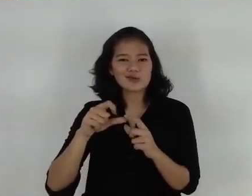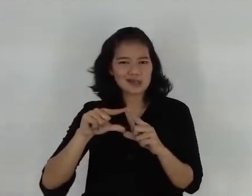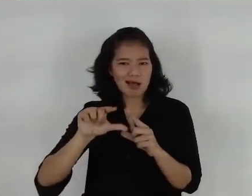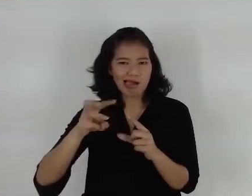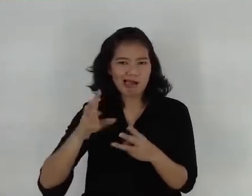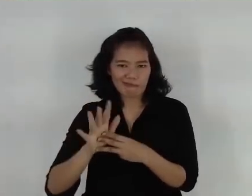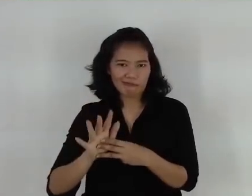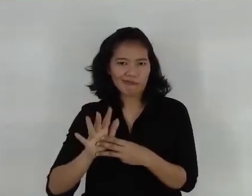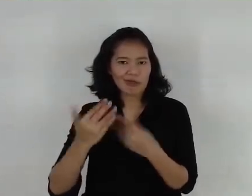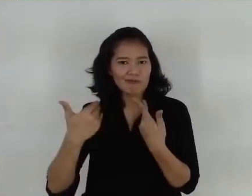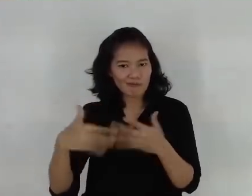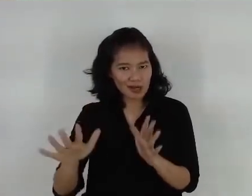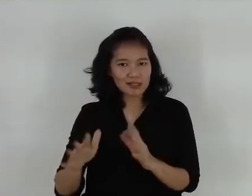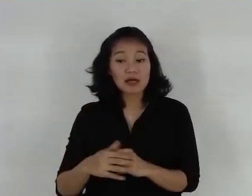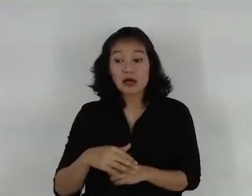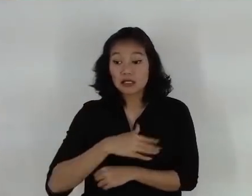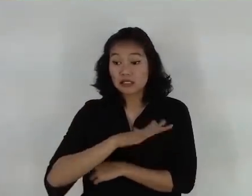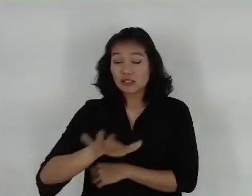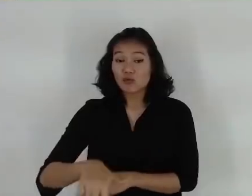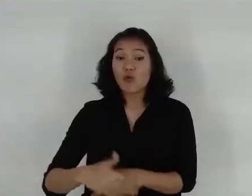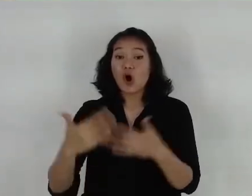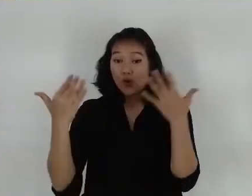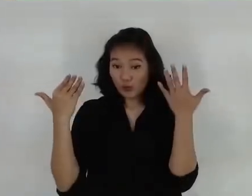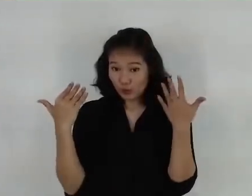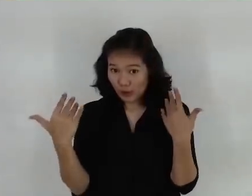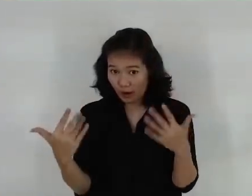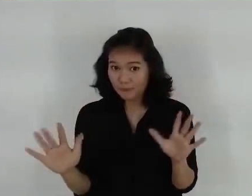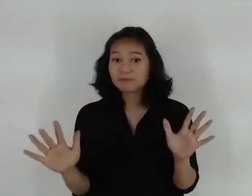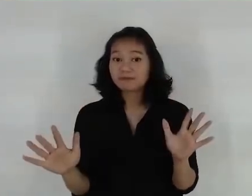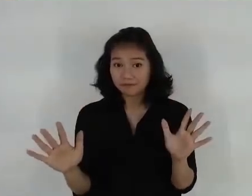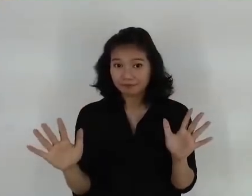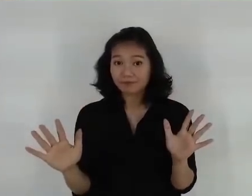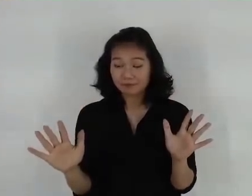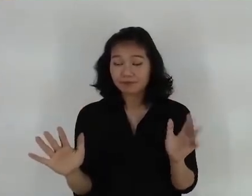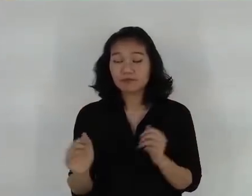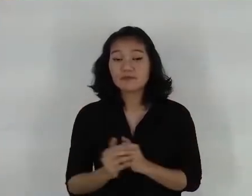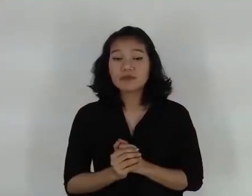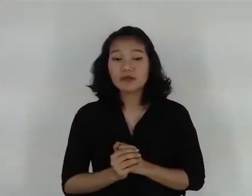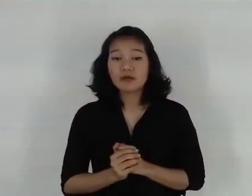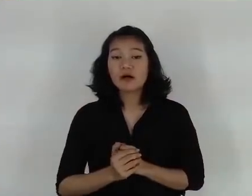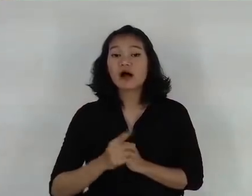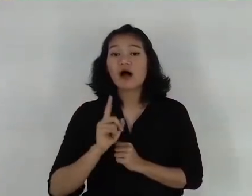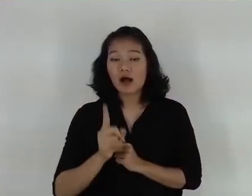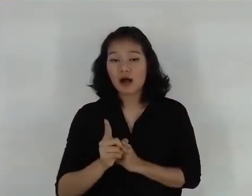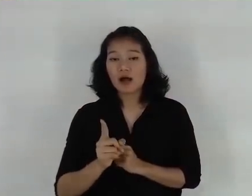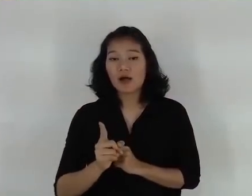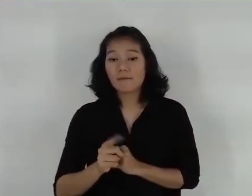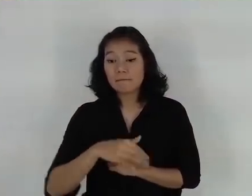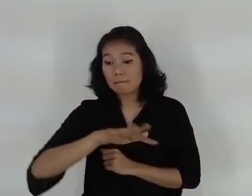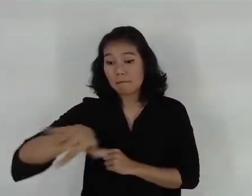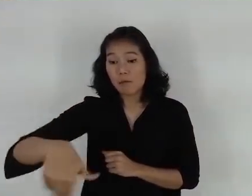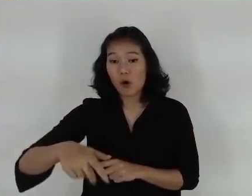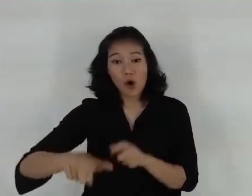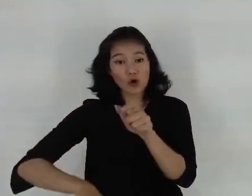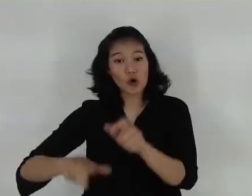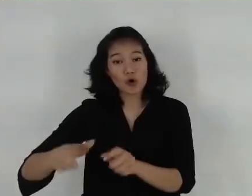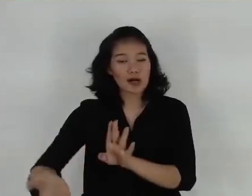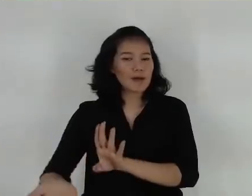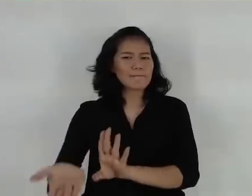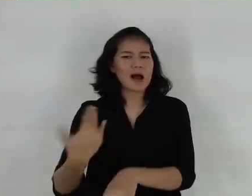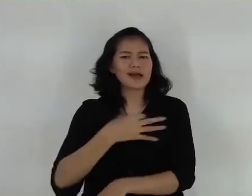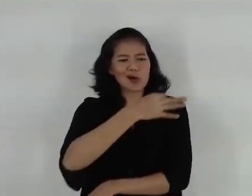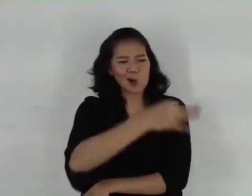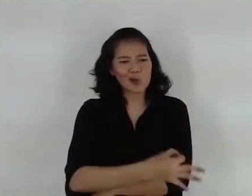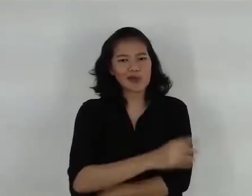dan setelah selesai semua yang harus dilakukan menurut hukum Tuhan kembalilah mereka ke kota